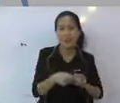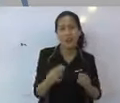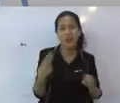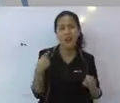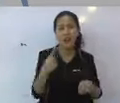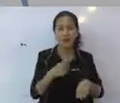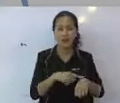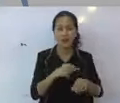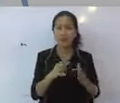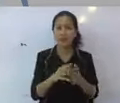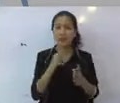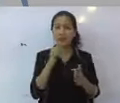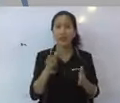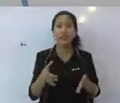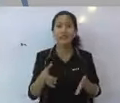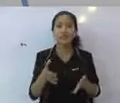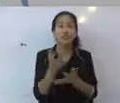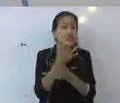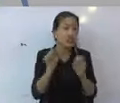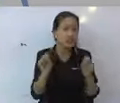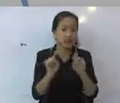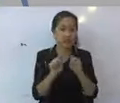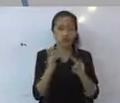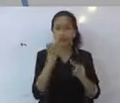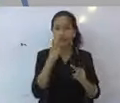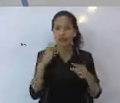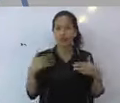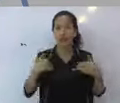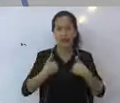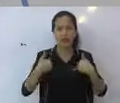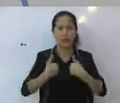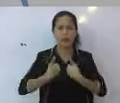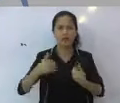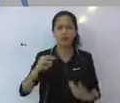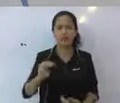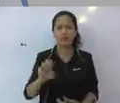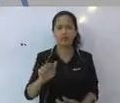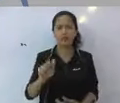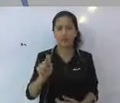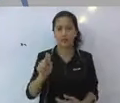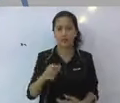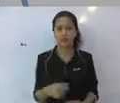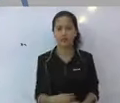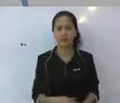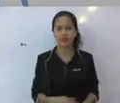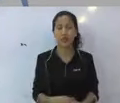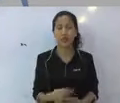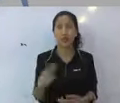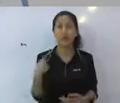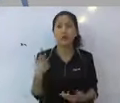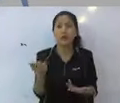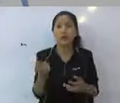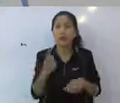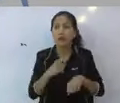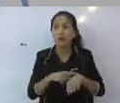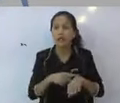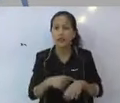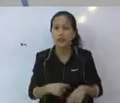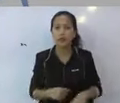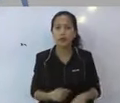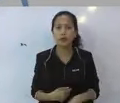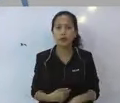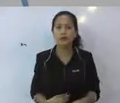safe kainin yung animal. Animal meat, di ba? Meron din naman yung mga seafoods. Ano na sa mga seafoods?